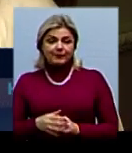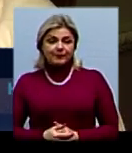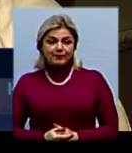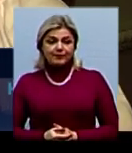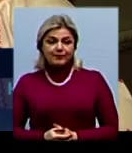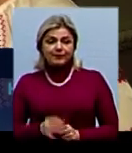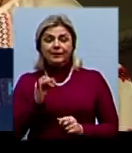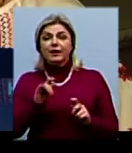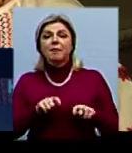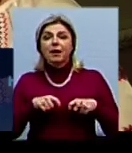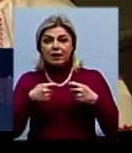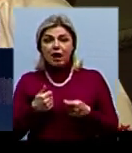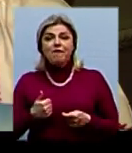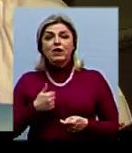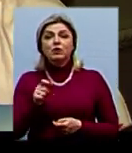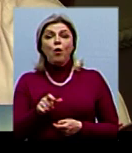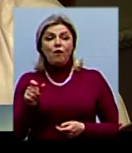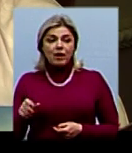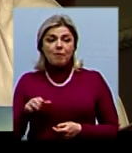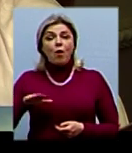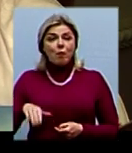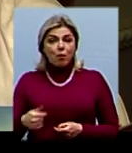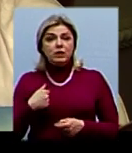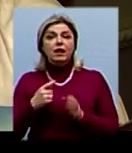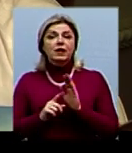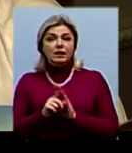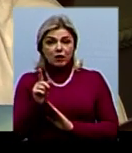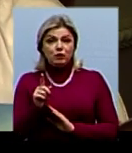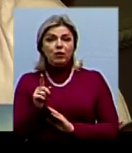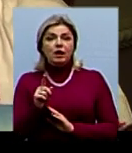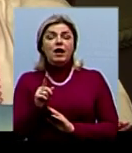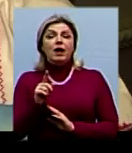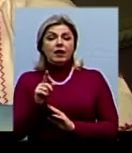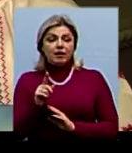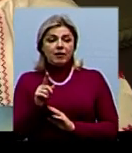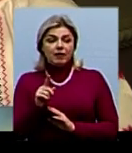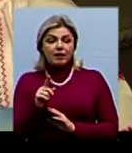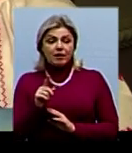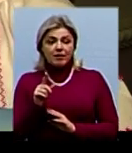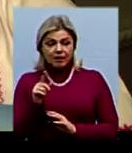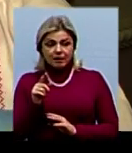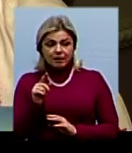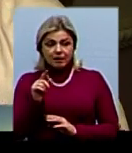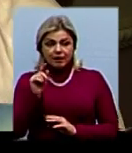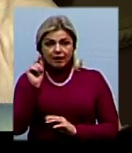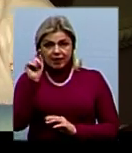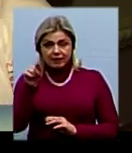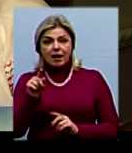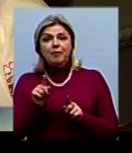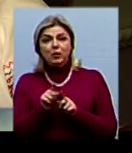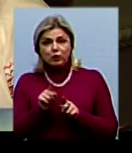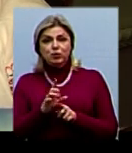і передавала військовим. Потім я почала в волонтерському посту, і там я готувала